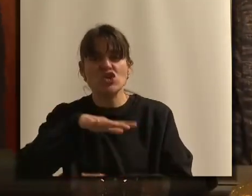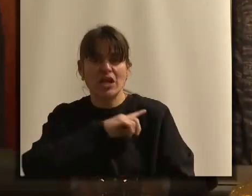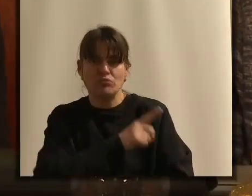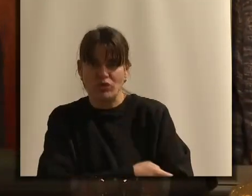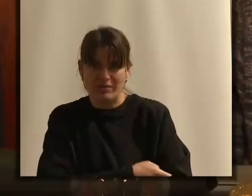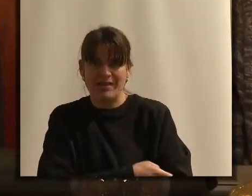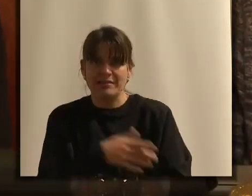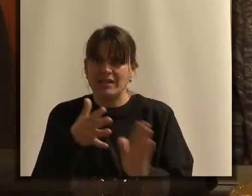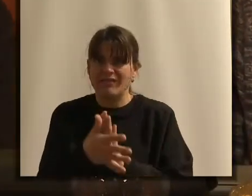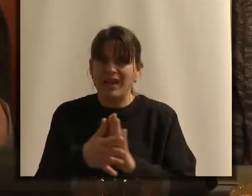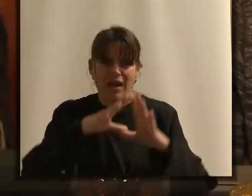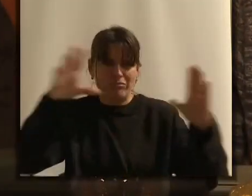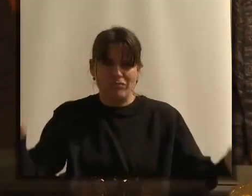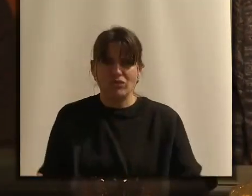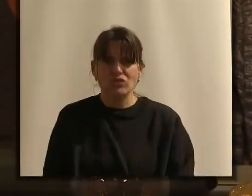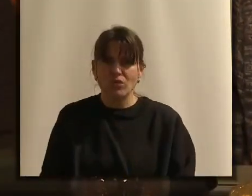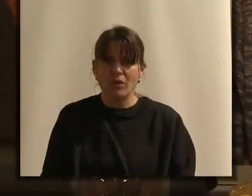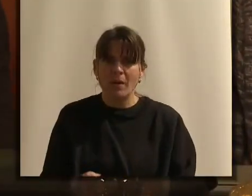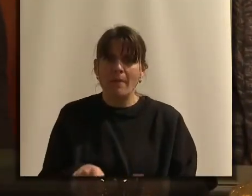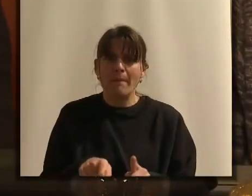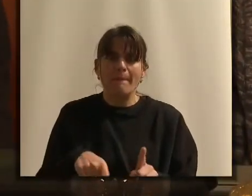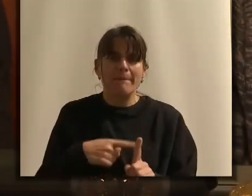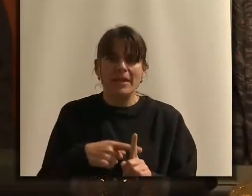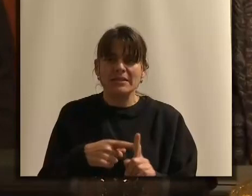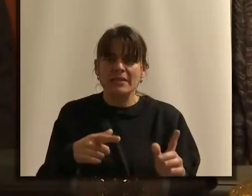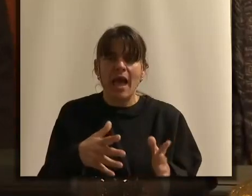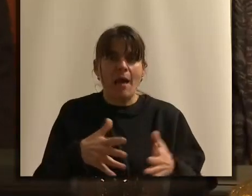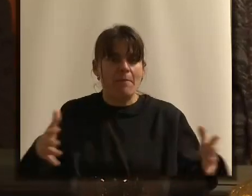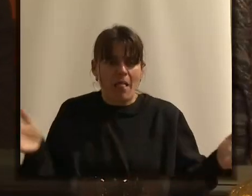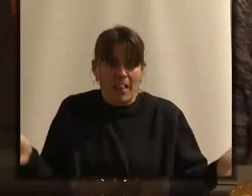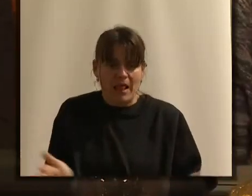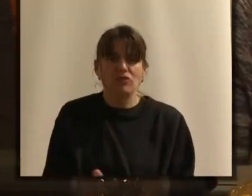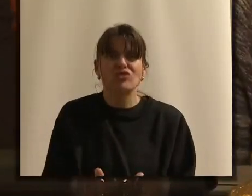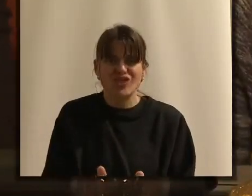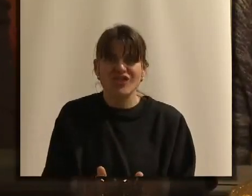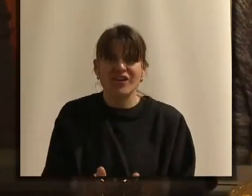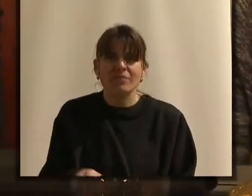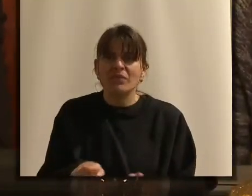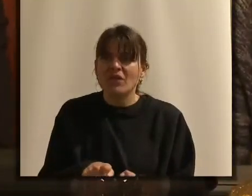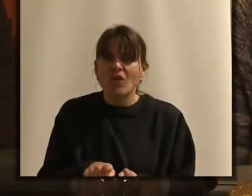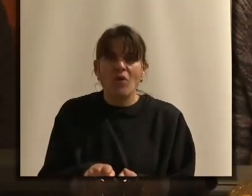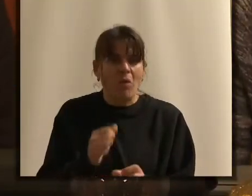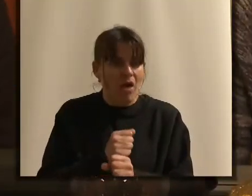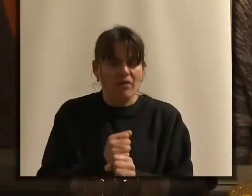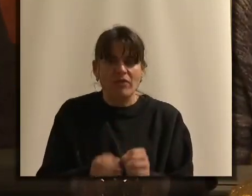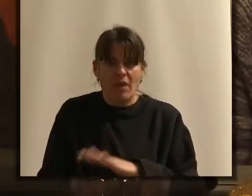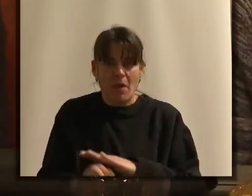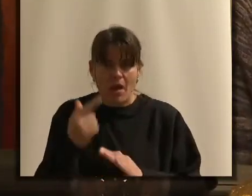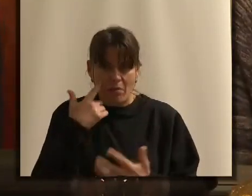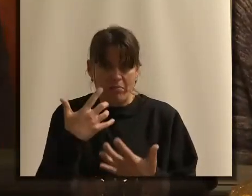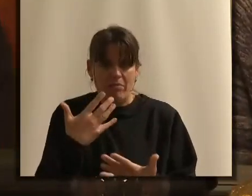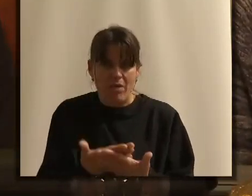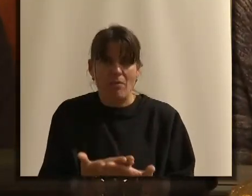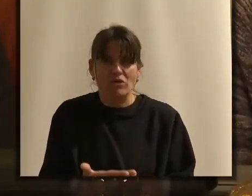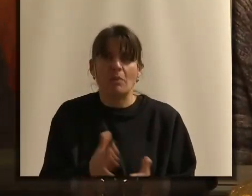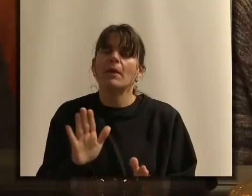tant, entenem que tot plegat, amb una reducció d'amplada i tot, serà, com vull dir, continuem treballant en aquest sentit. De